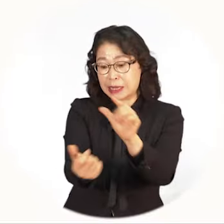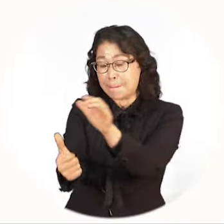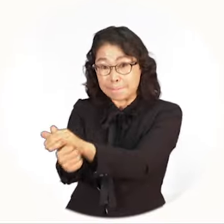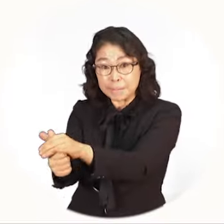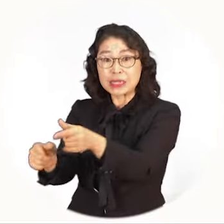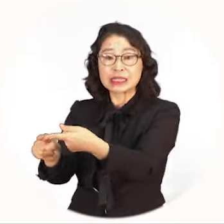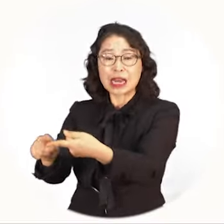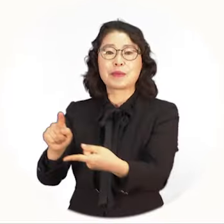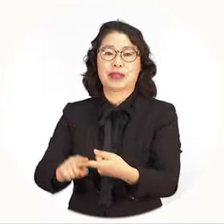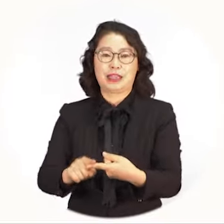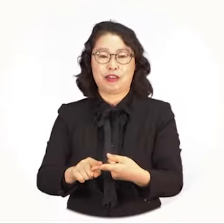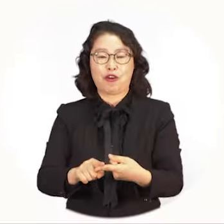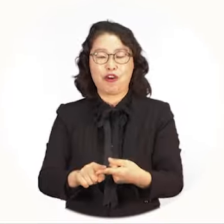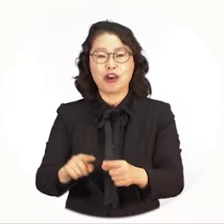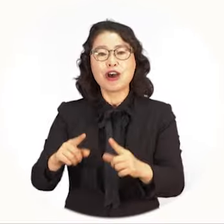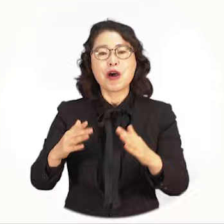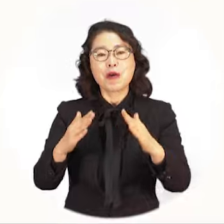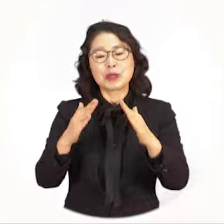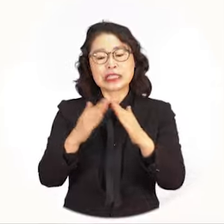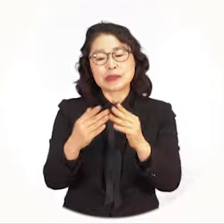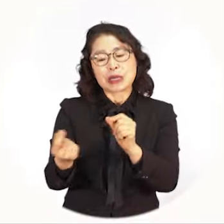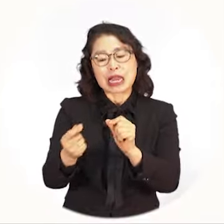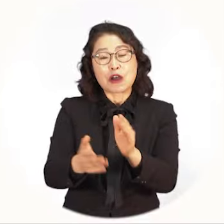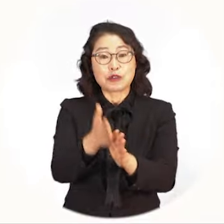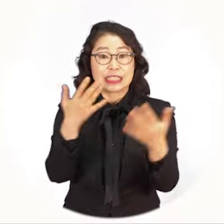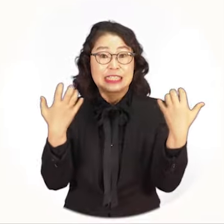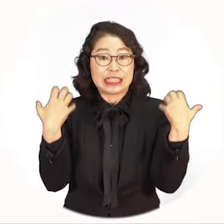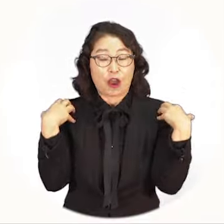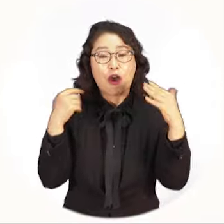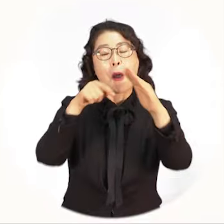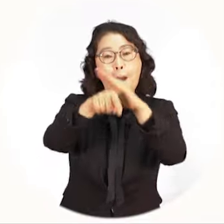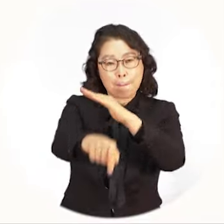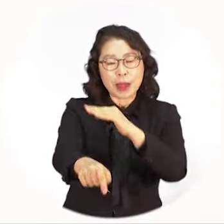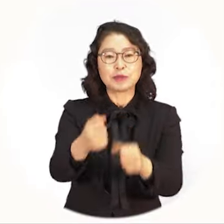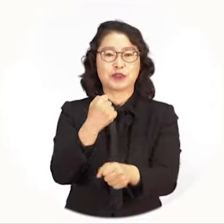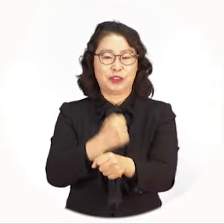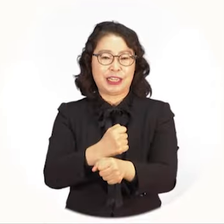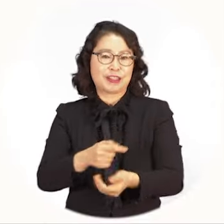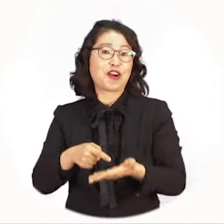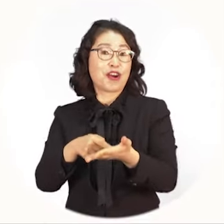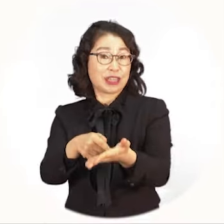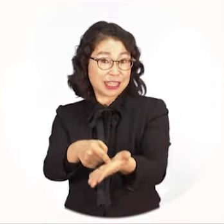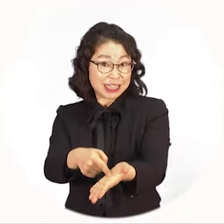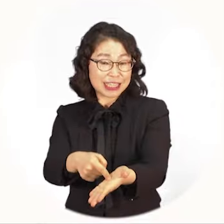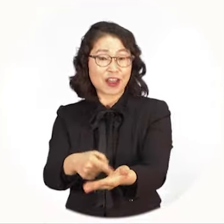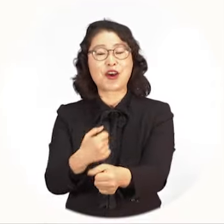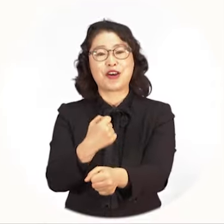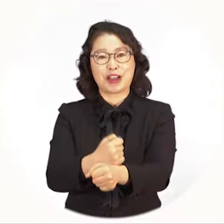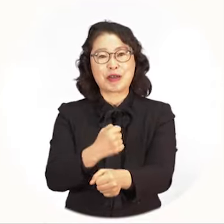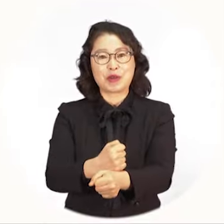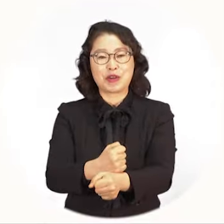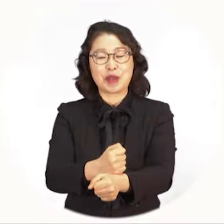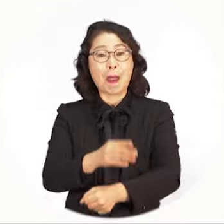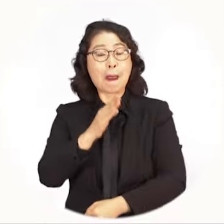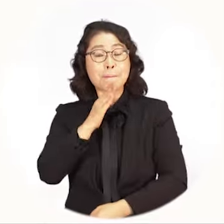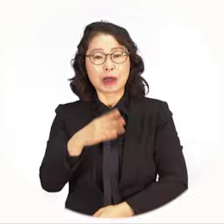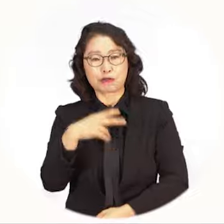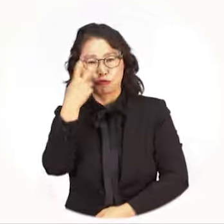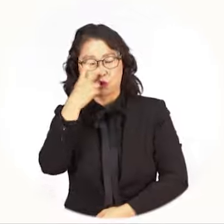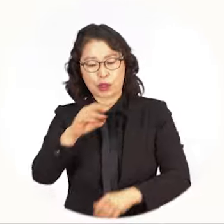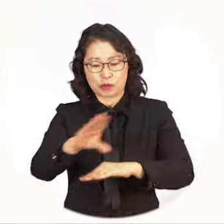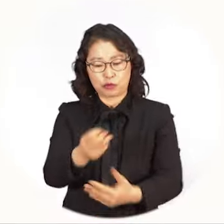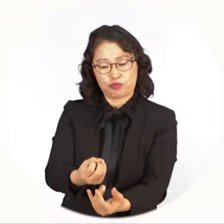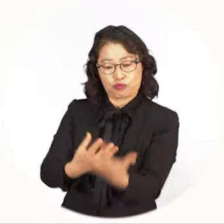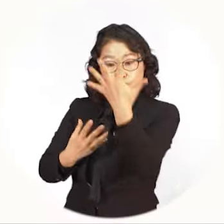위임받은 대리인이 거주지와 가까운 시청 종합민원실을 방문하여 신청하시면 신청 즉시 조회